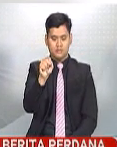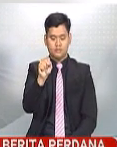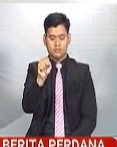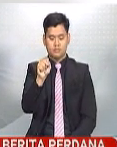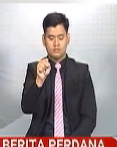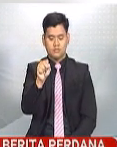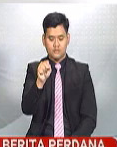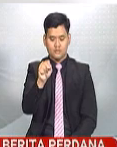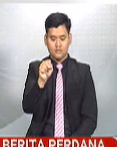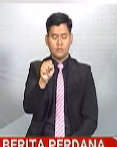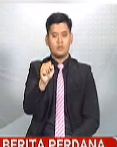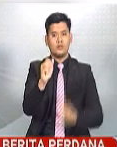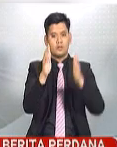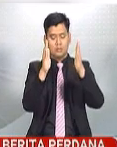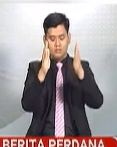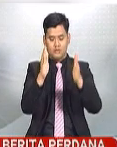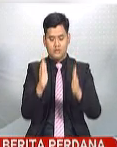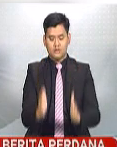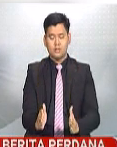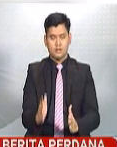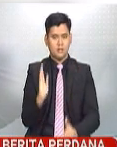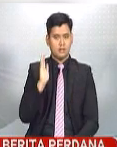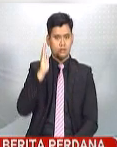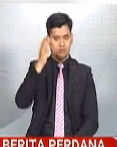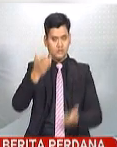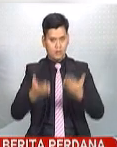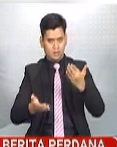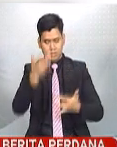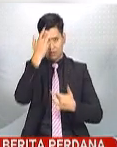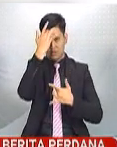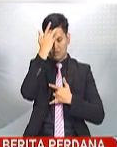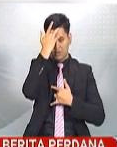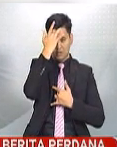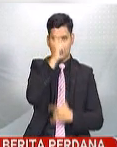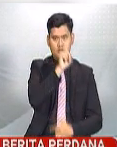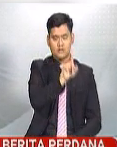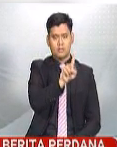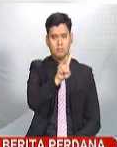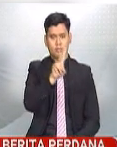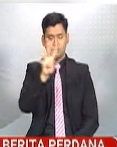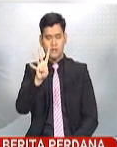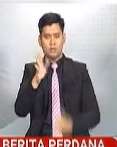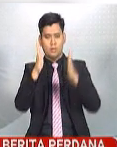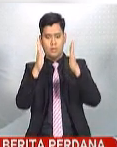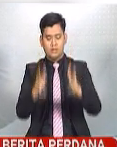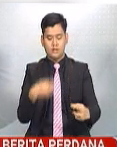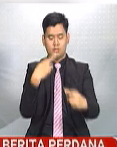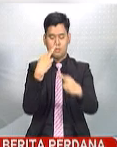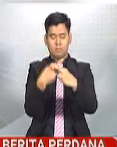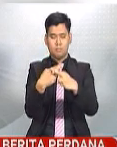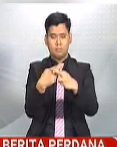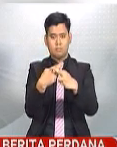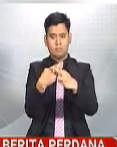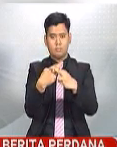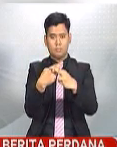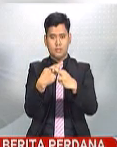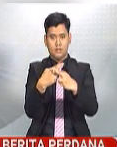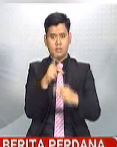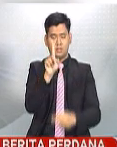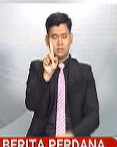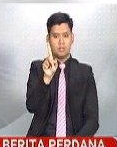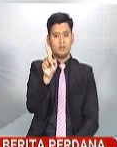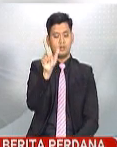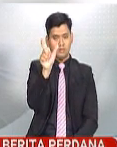under investigation PUI, manakala 124 kes adalah kontak rapat dan satu kes dalam kalangan